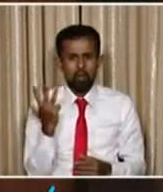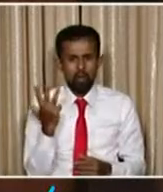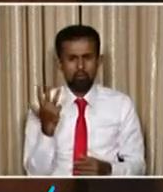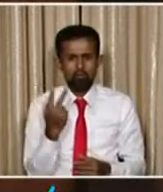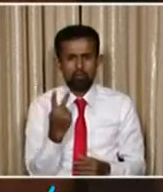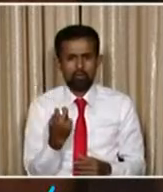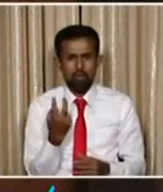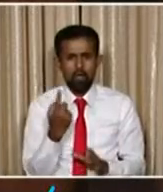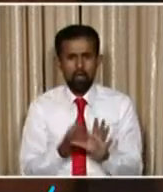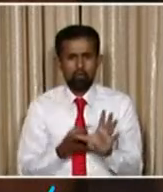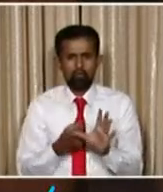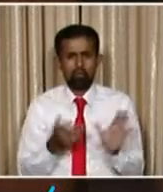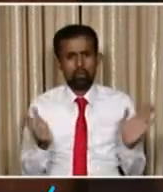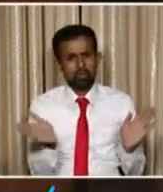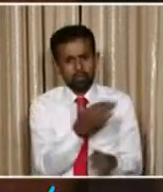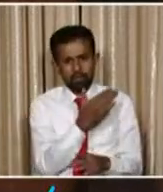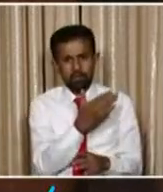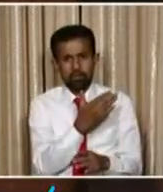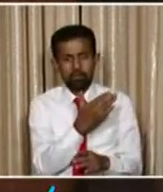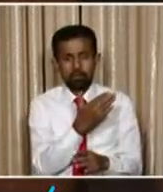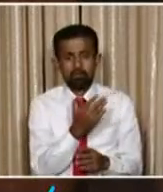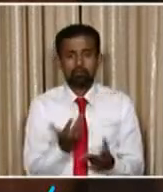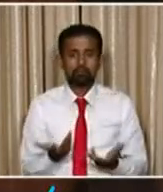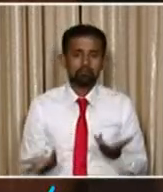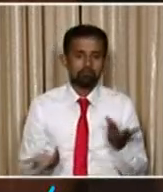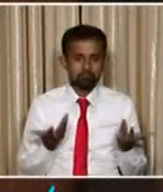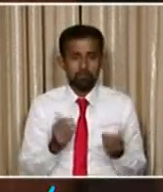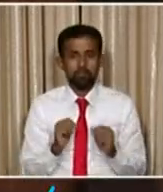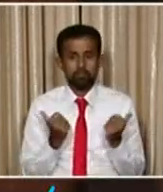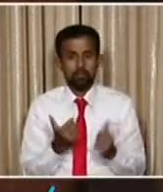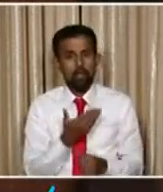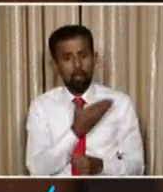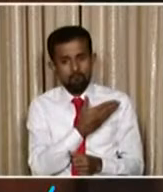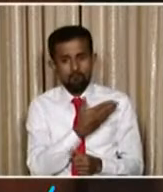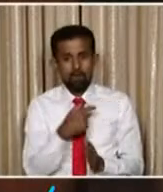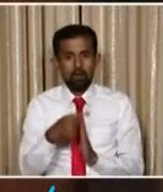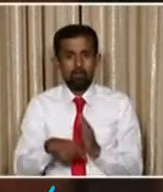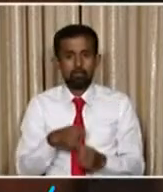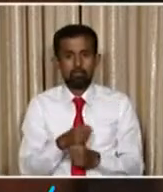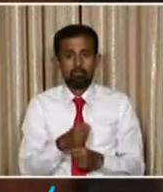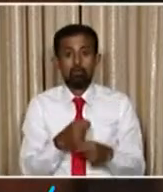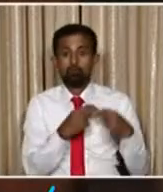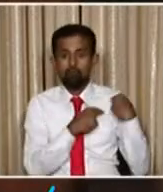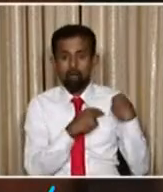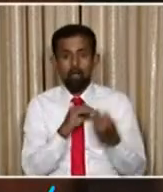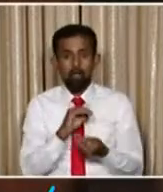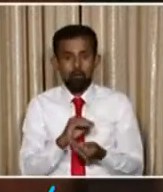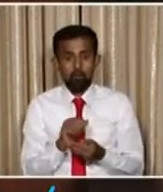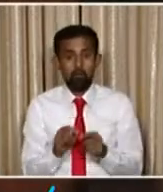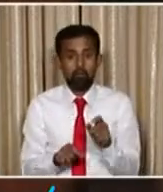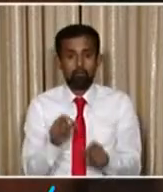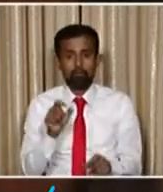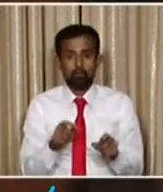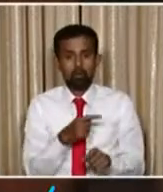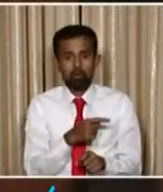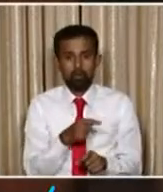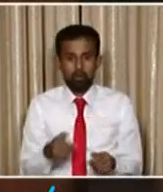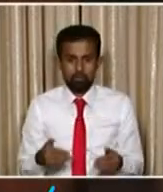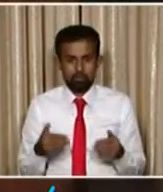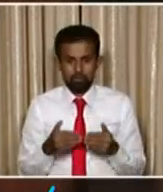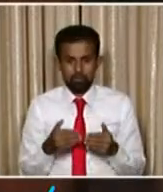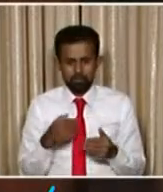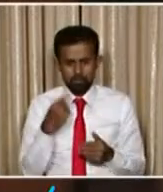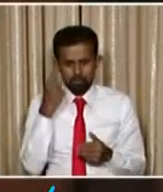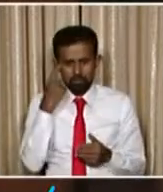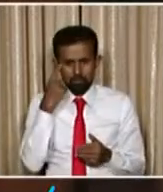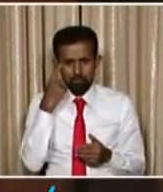වල 2000 වගේ ගිහිල්ලා අදටත් ඒ රටේ සරණාගතයෝ වශයෙන් ඉන්නවා. ලංකාවේ රජයට වගකීමක් තියෙනවා මේ ජනතාව වෙනුවෙන්. දැන් අද වෙනකොට මම දන්න